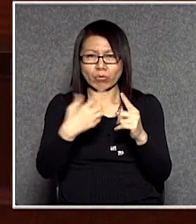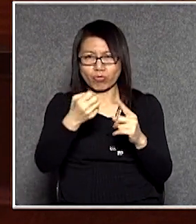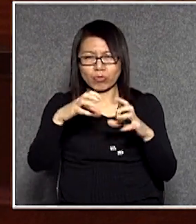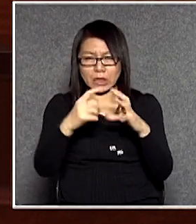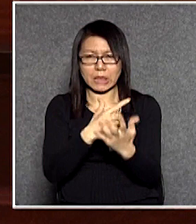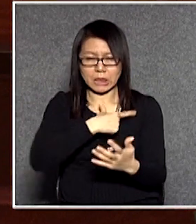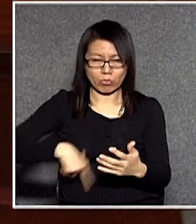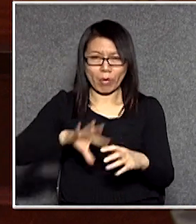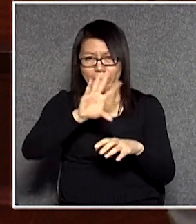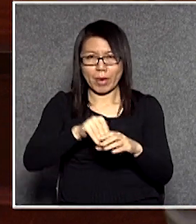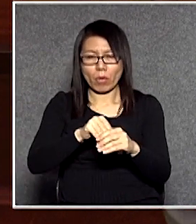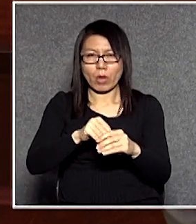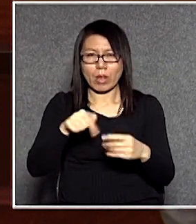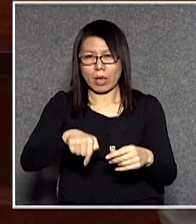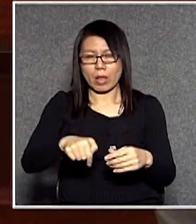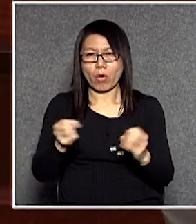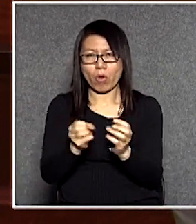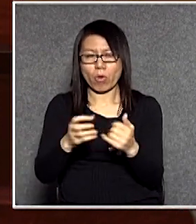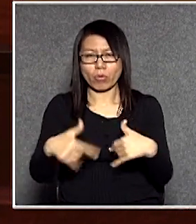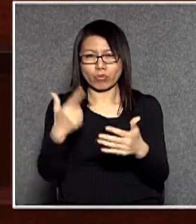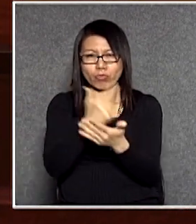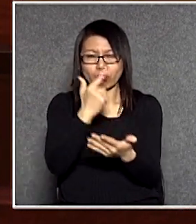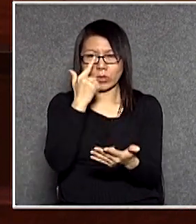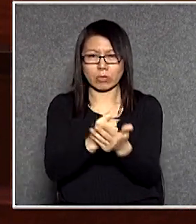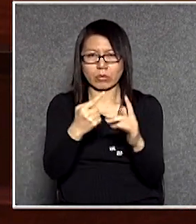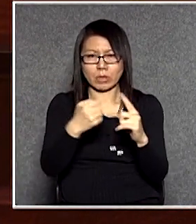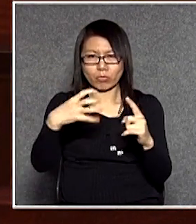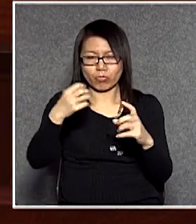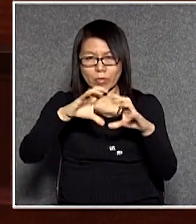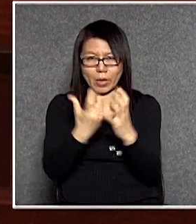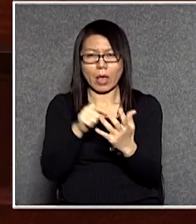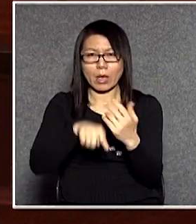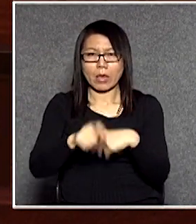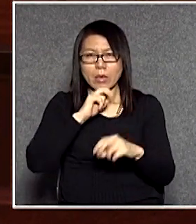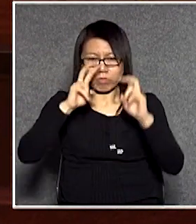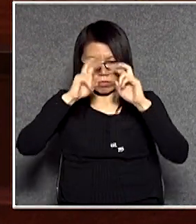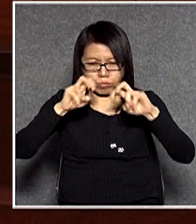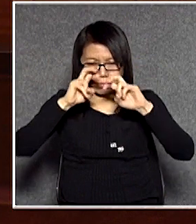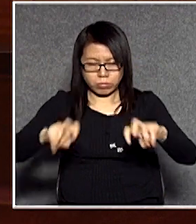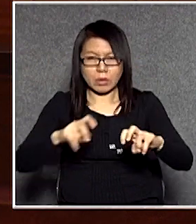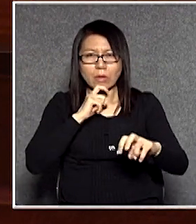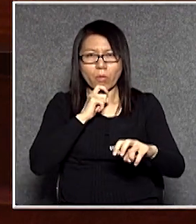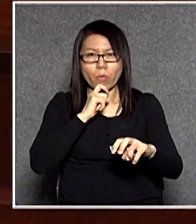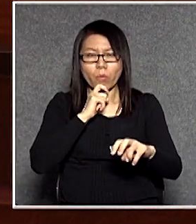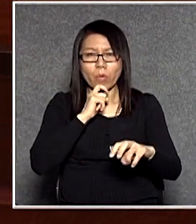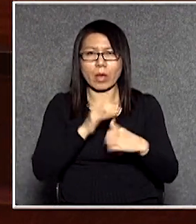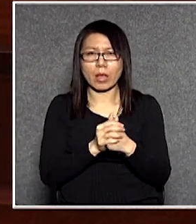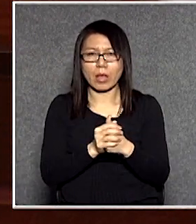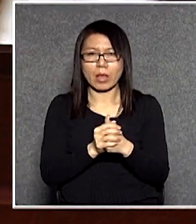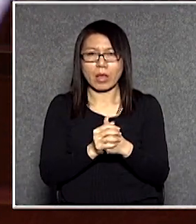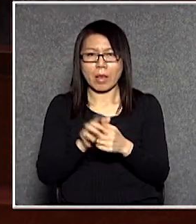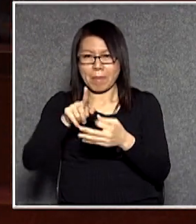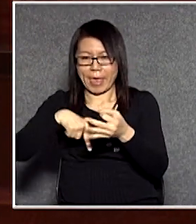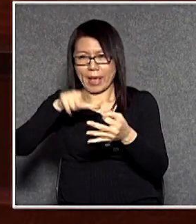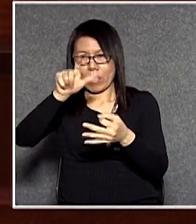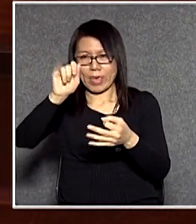括在這個議會裏面三個主要民主派的政黨都被揭發收取黎智英巨額